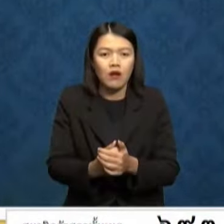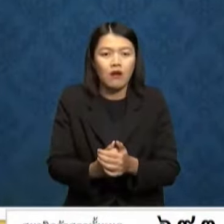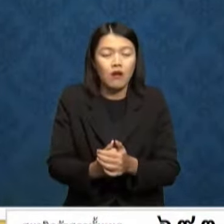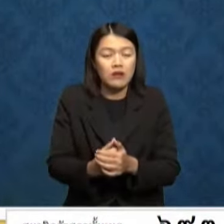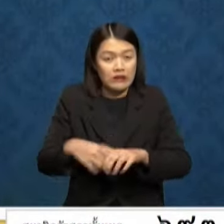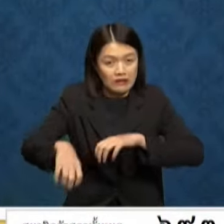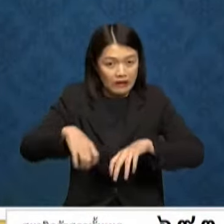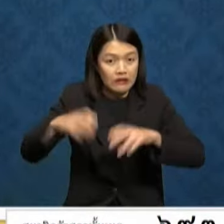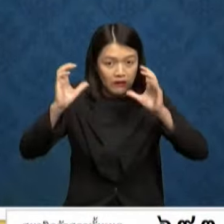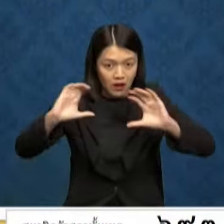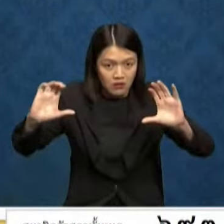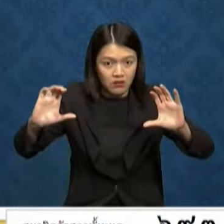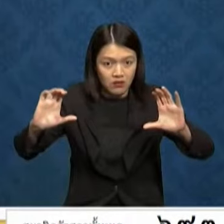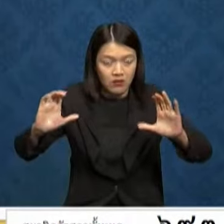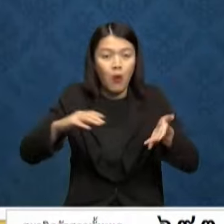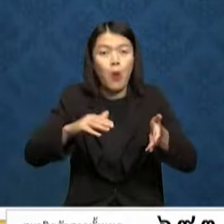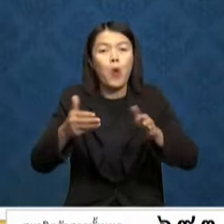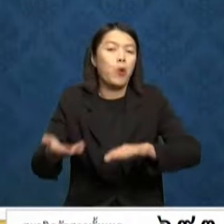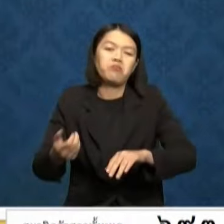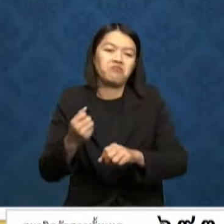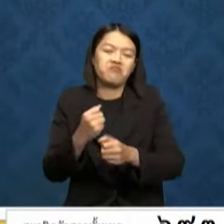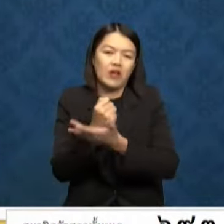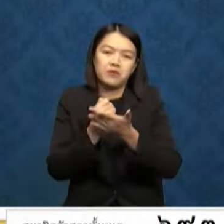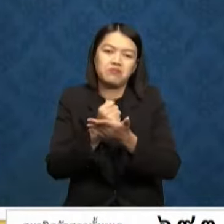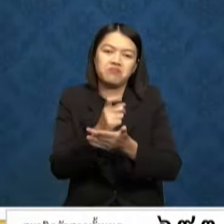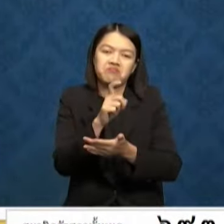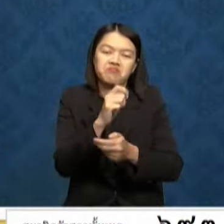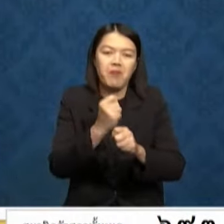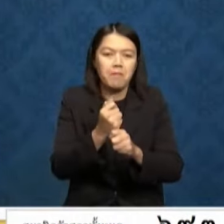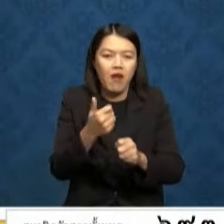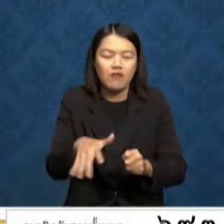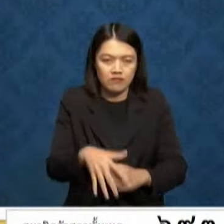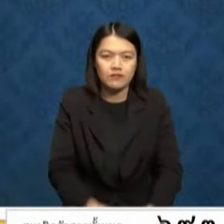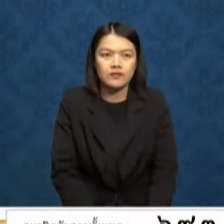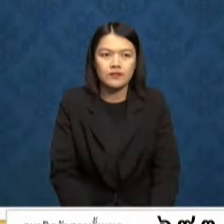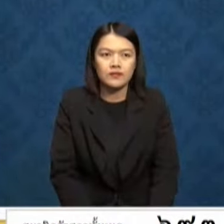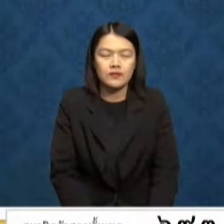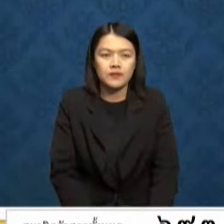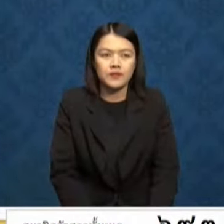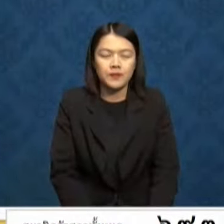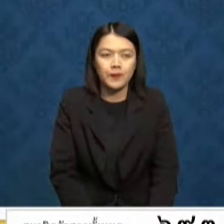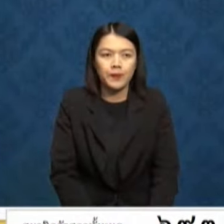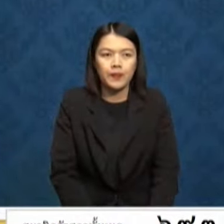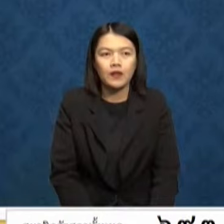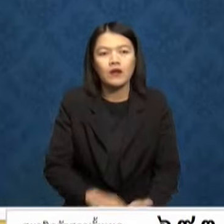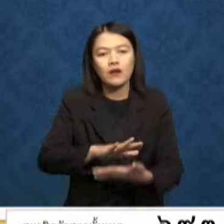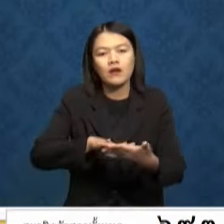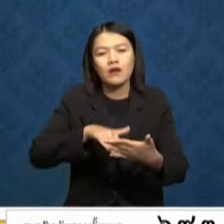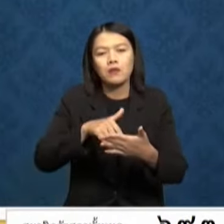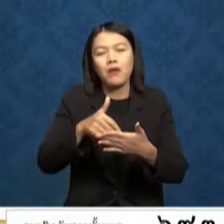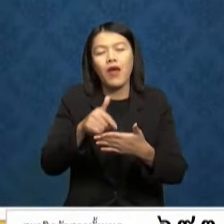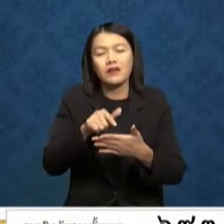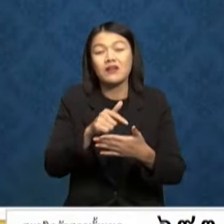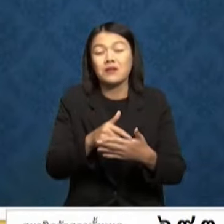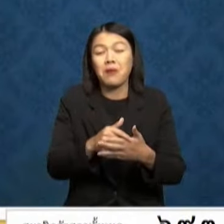ประหารงานรัฐที่ล้มเหลวในการปราบปรายาเสพติดนอกจากนั้นนโยบายเรือธงของ